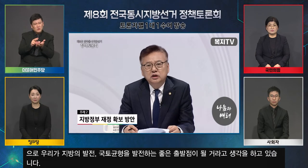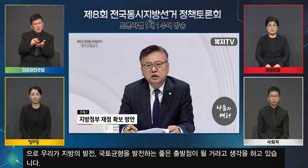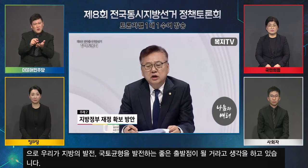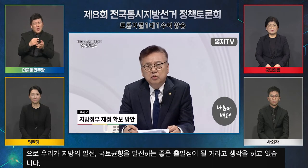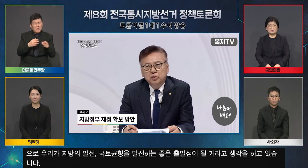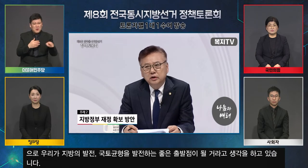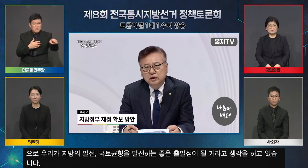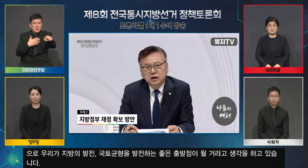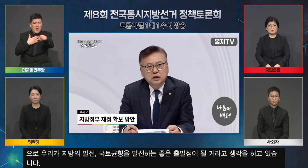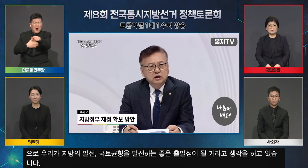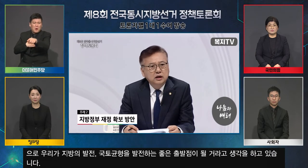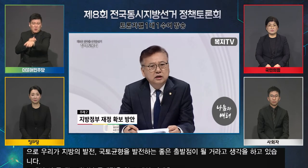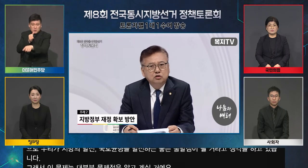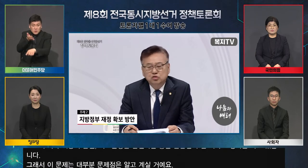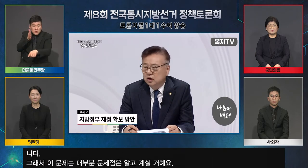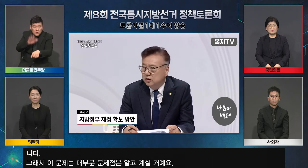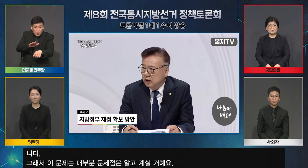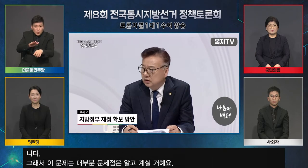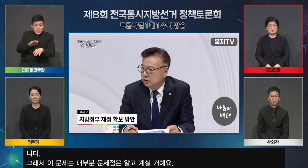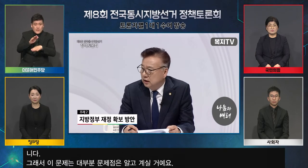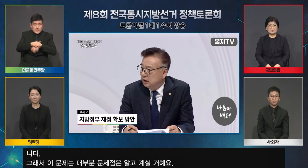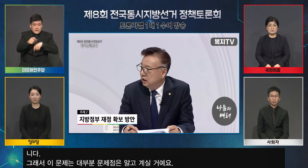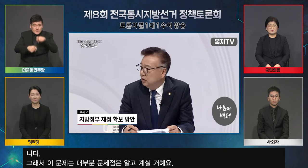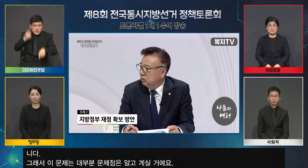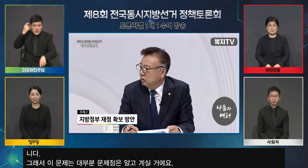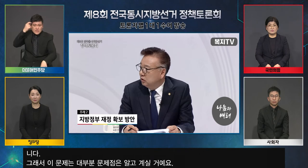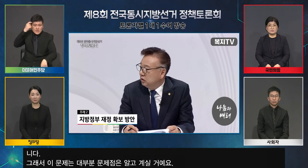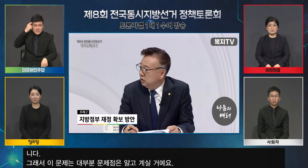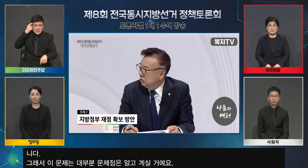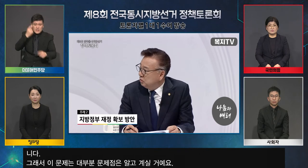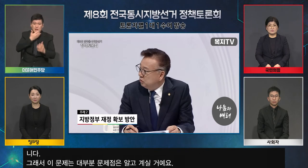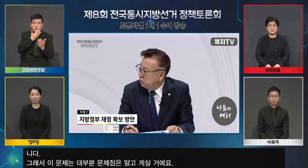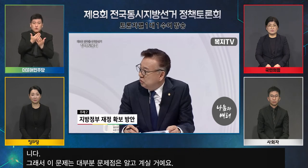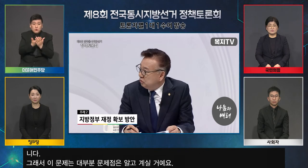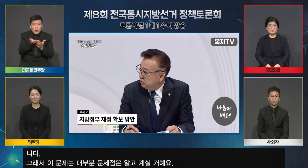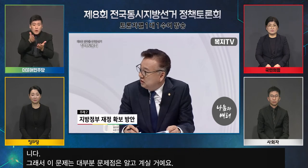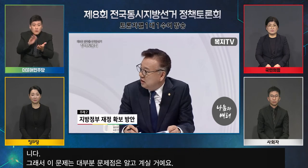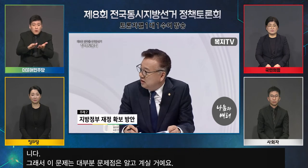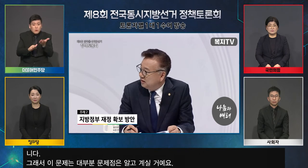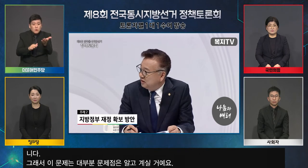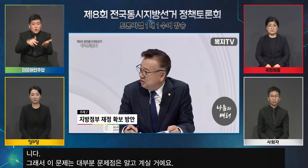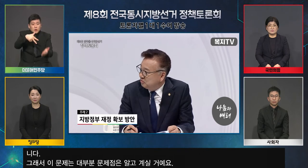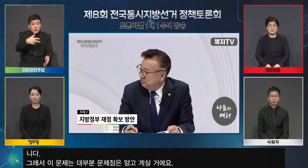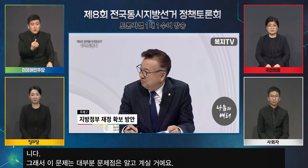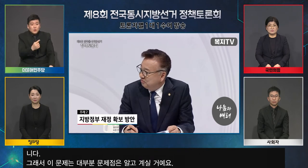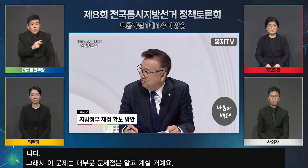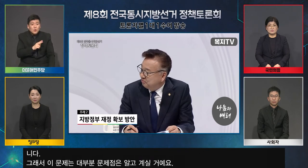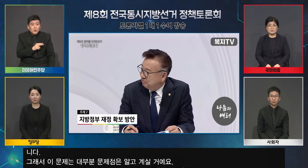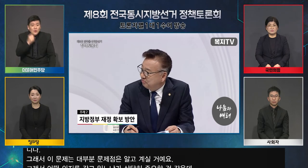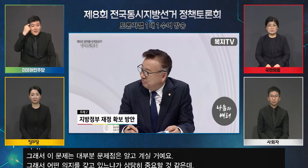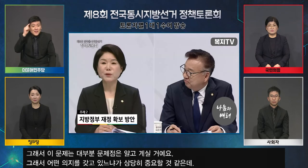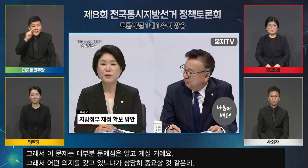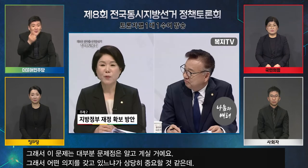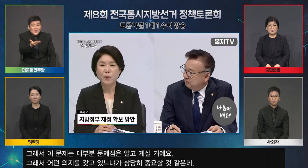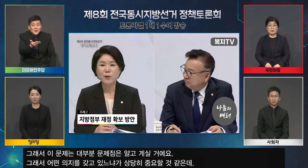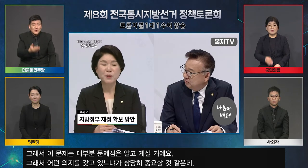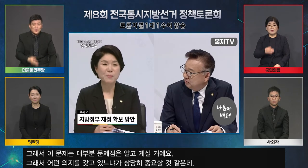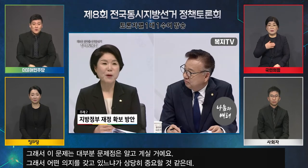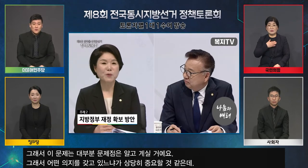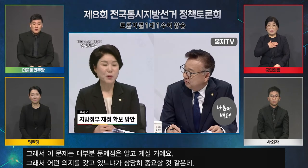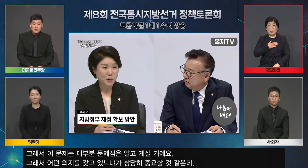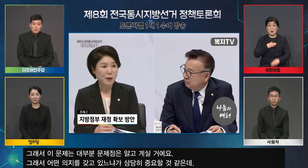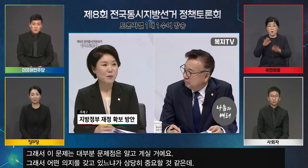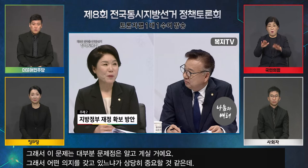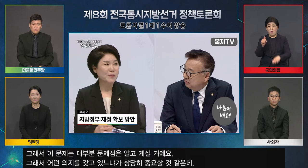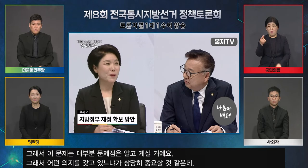그래서 어떤 의지를 갖고 있느냐가 상당히 중요할 것 같은데 의원님, 조은이 어떻게 생각하시는데요? 제가 오늘 홍